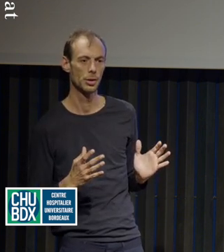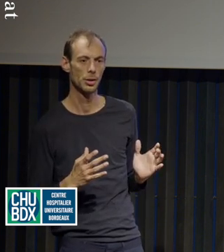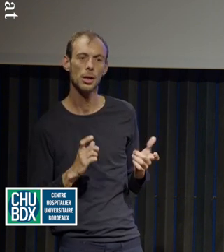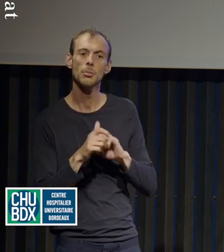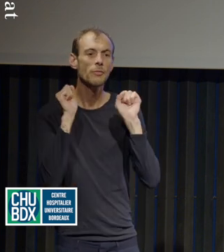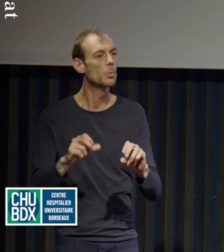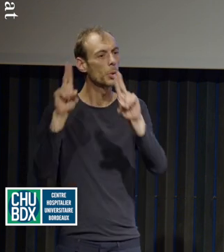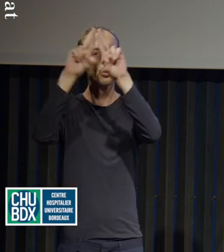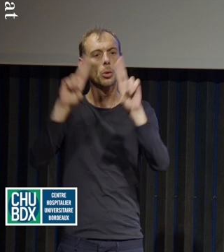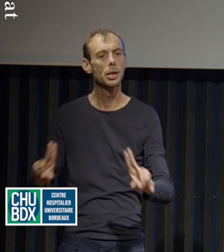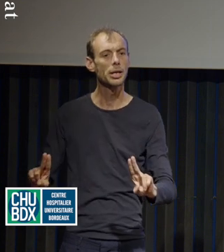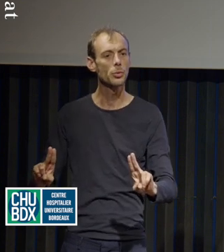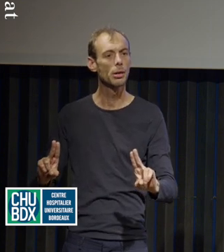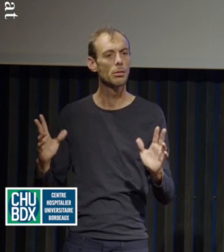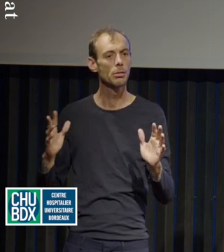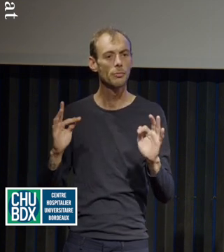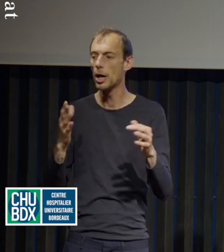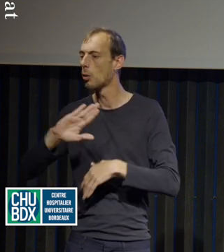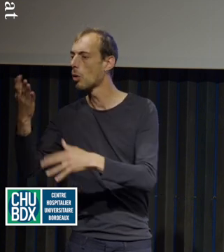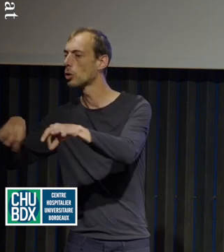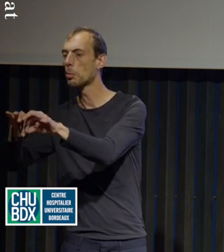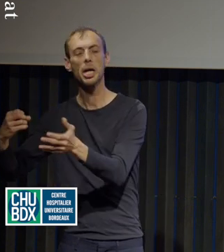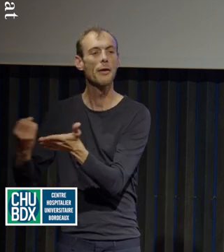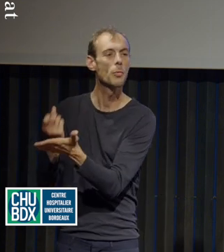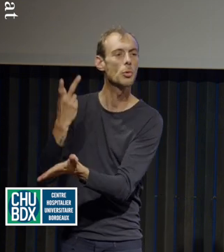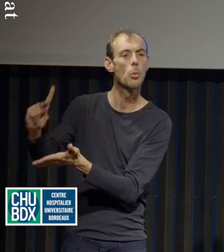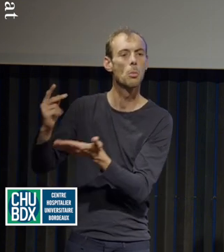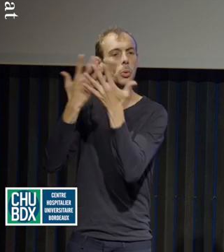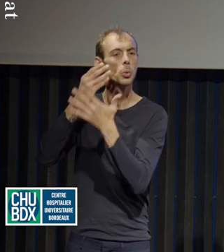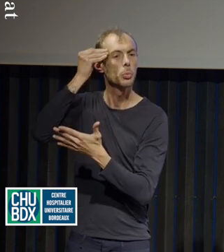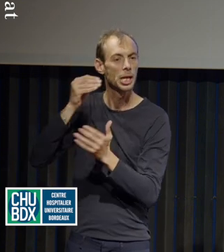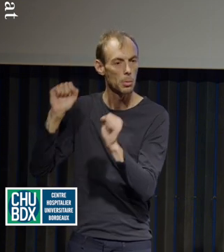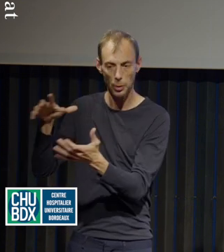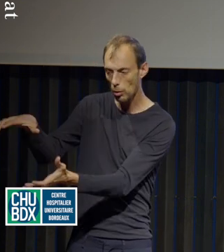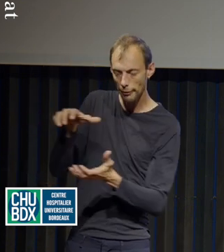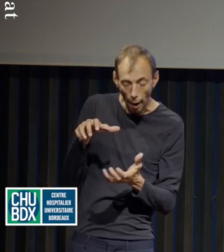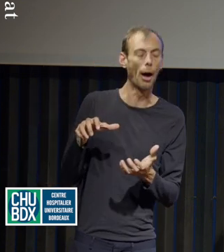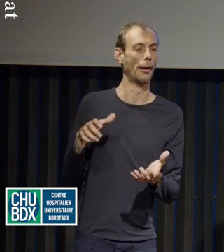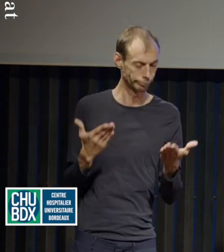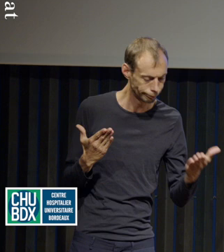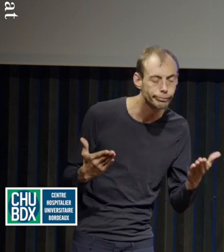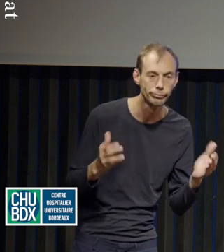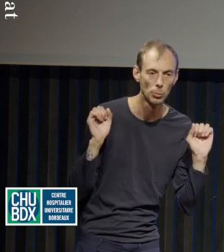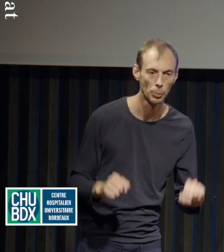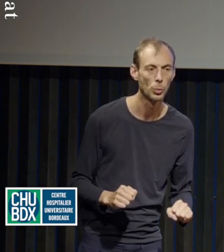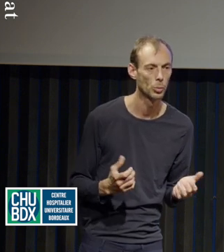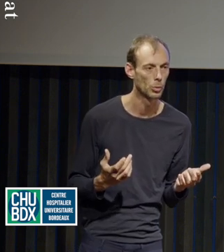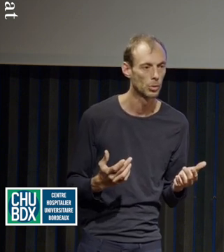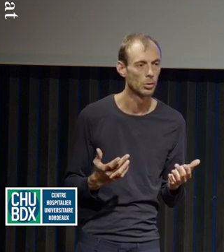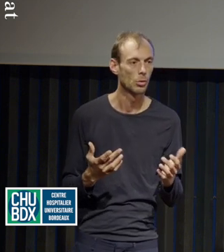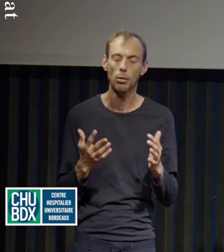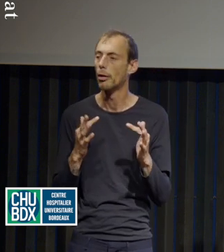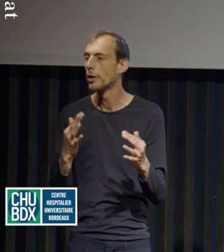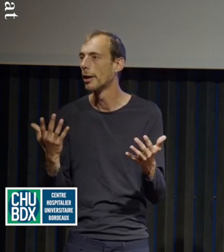des collectes de données sur les troubles psychiatriques en termes particulièrement de prévalence, mais également